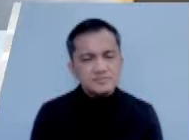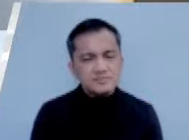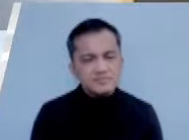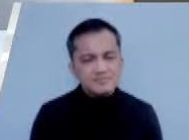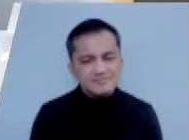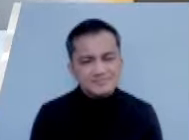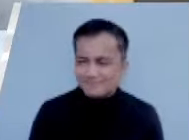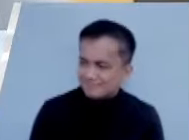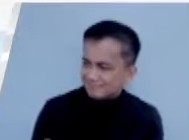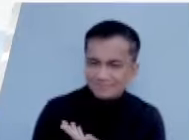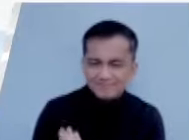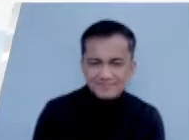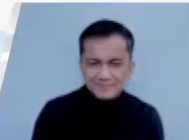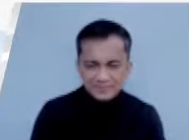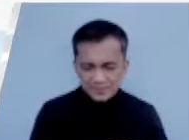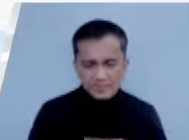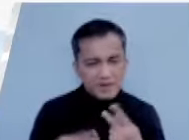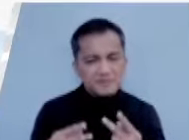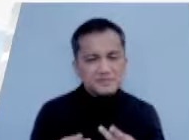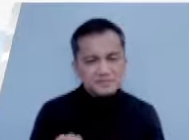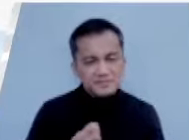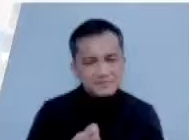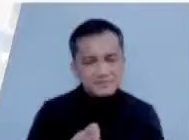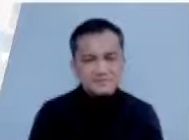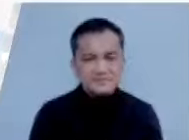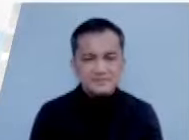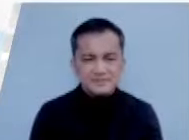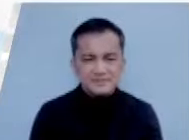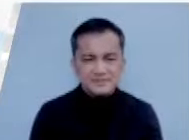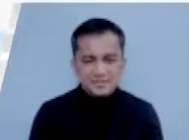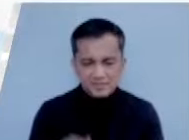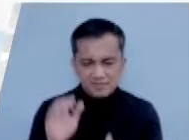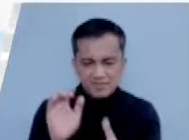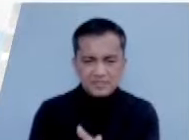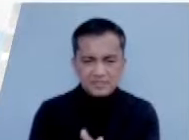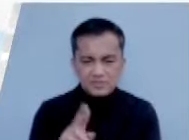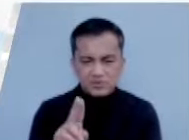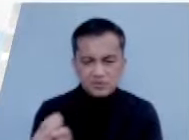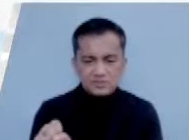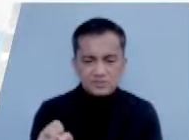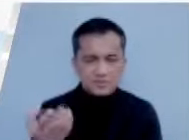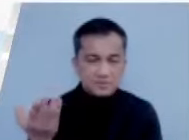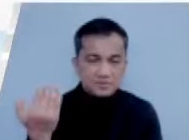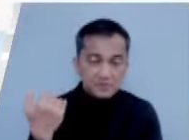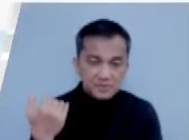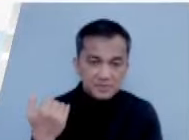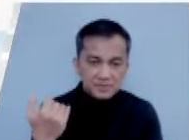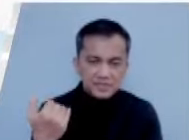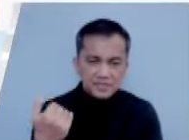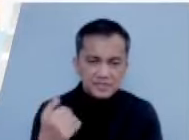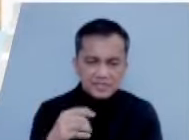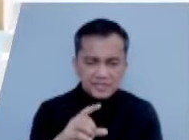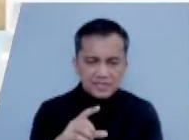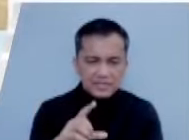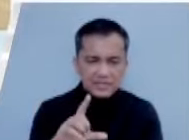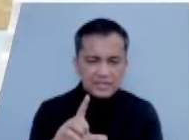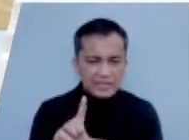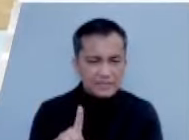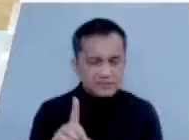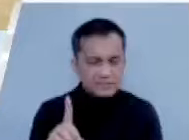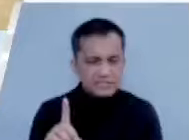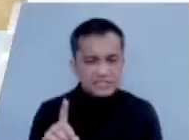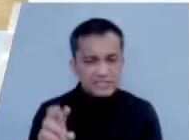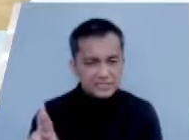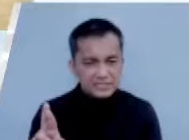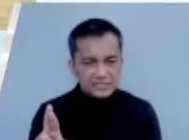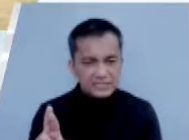and be proud of myself. Married in the US, pero nung una, LDR lang ang dalawa na naging malapit